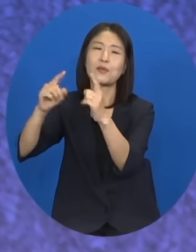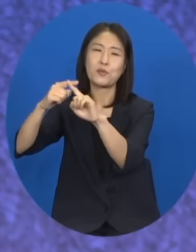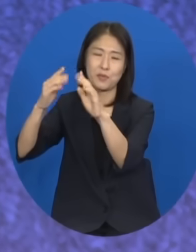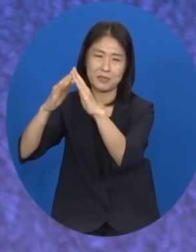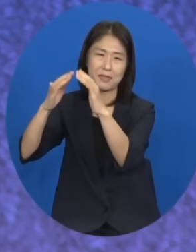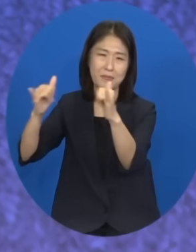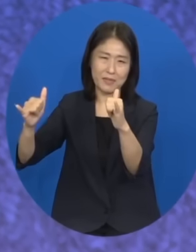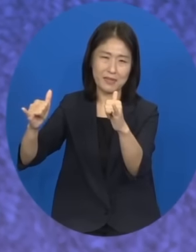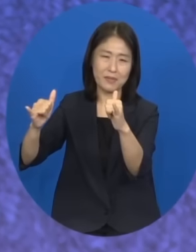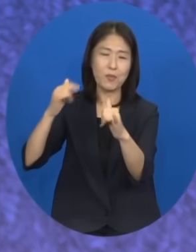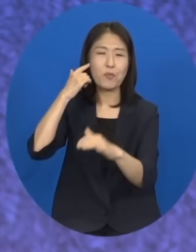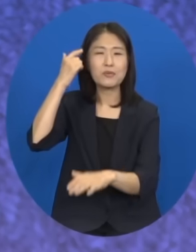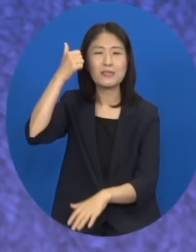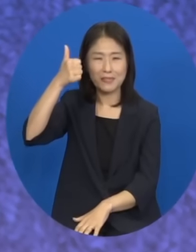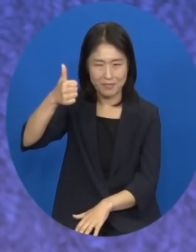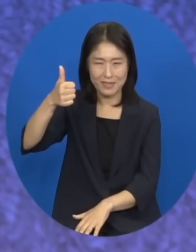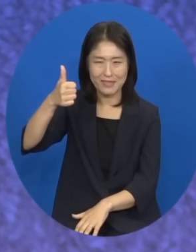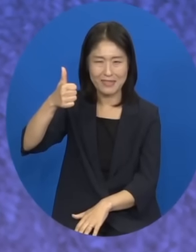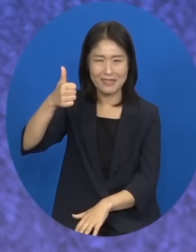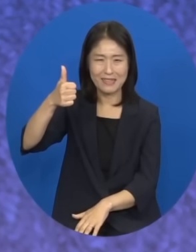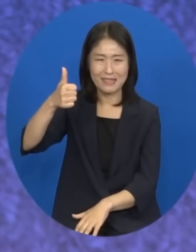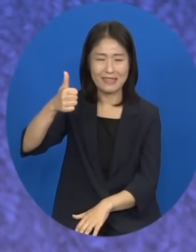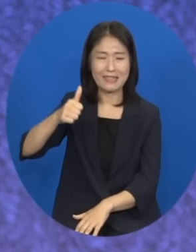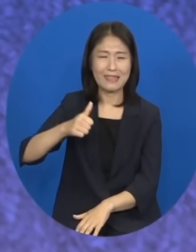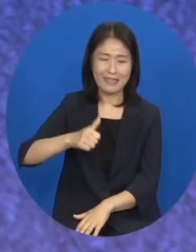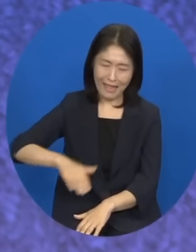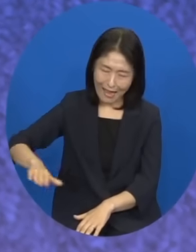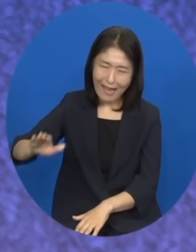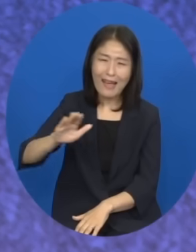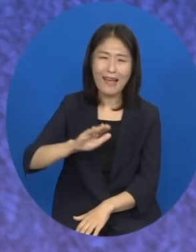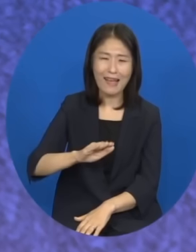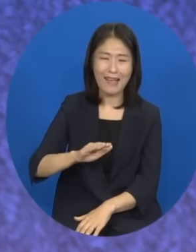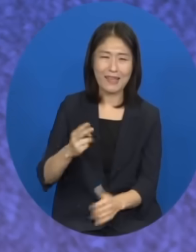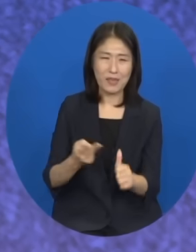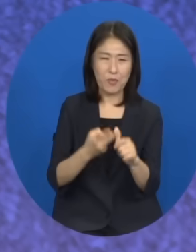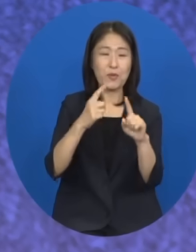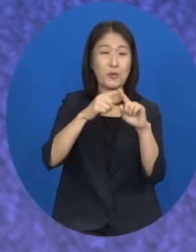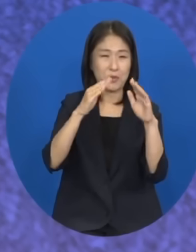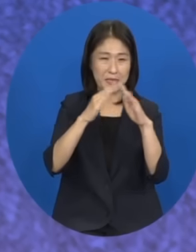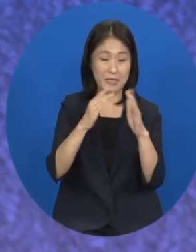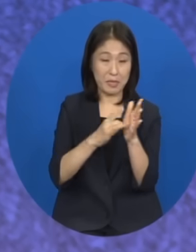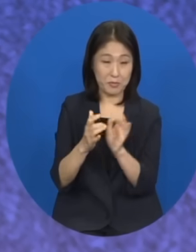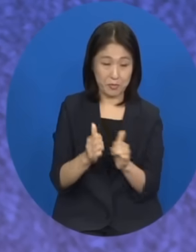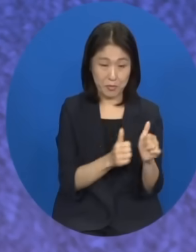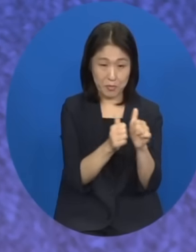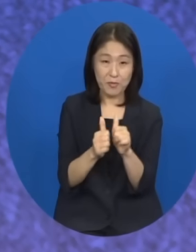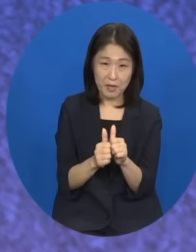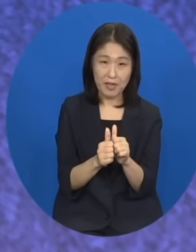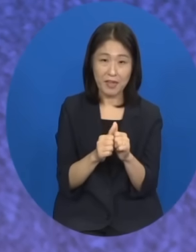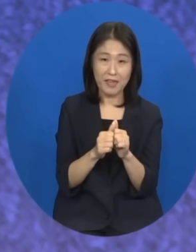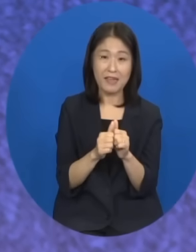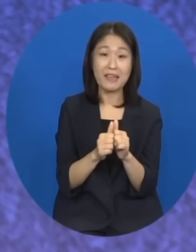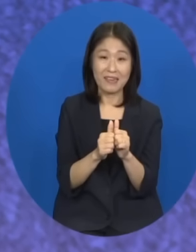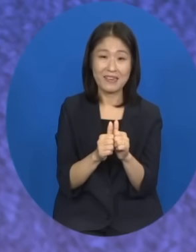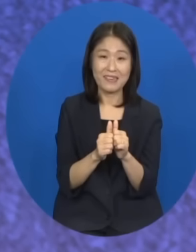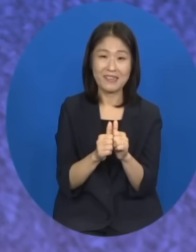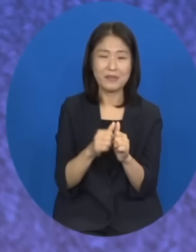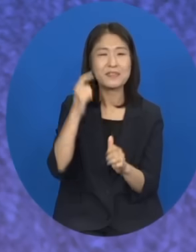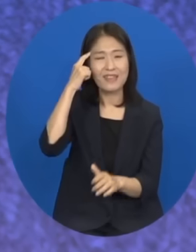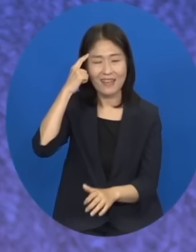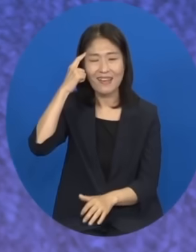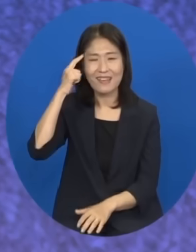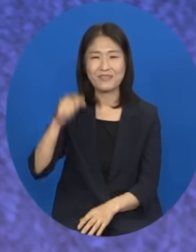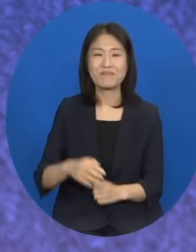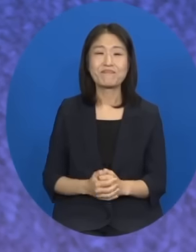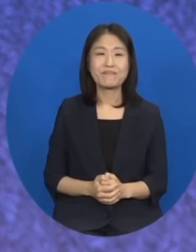또 목사님들은 그렇게 생각을 하시더라고요. 근데 제가 오늘 오면서 여러분에게 함께 나눌